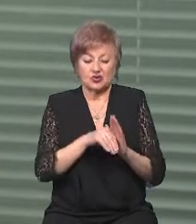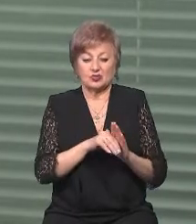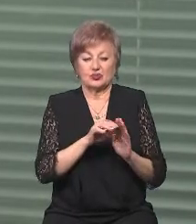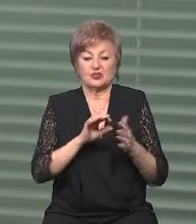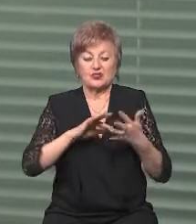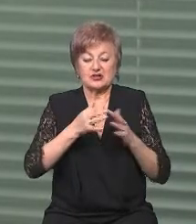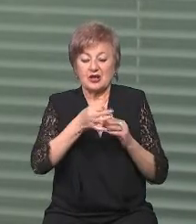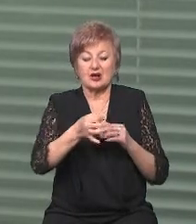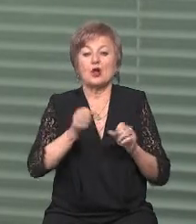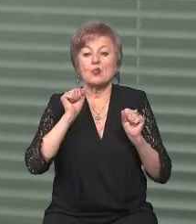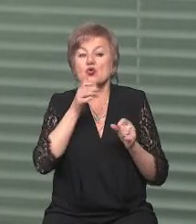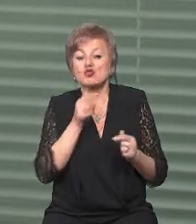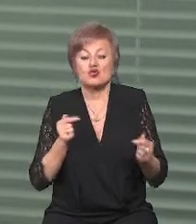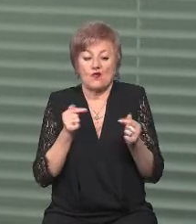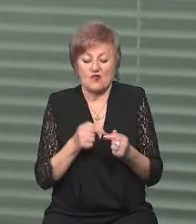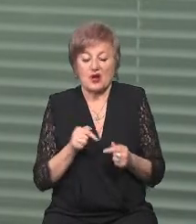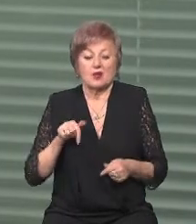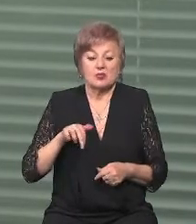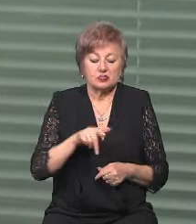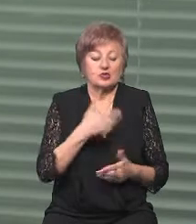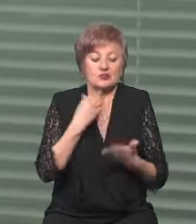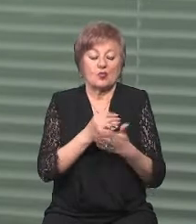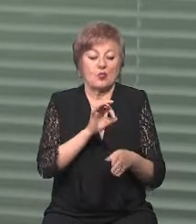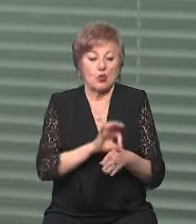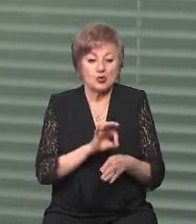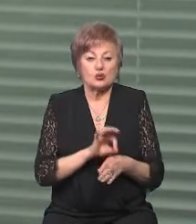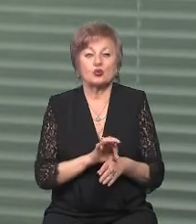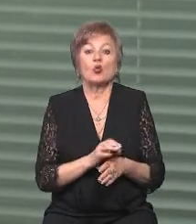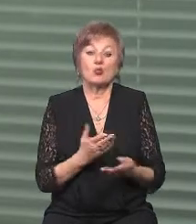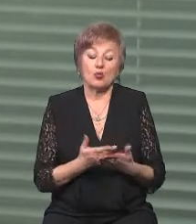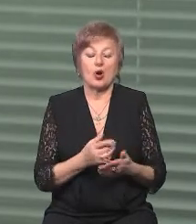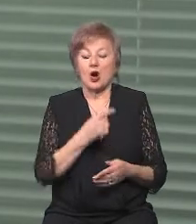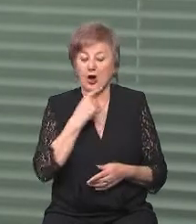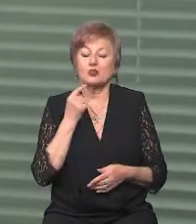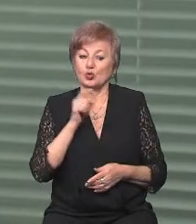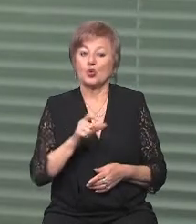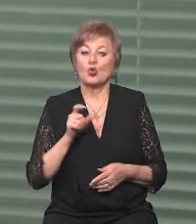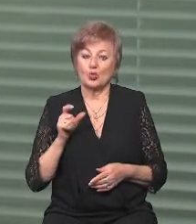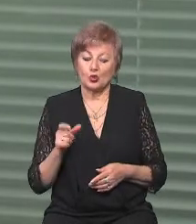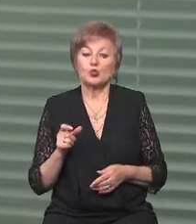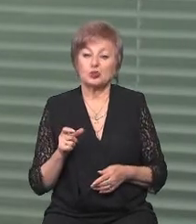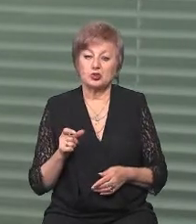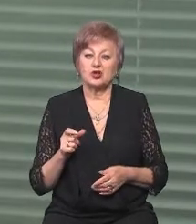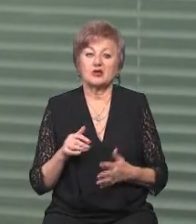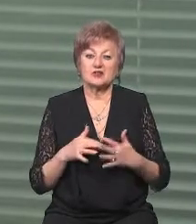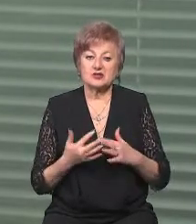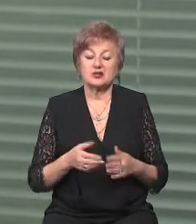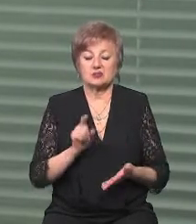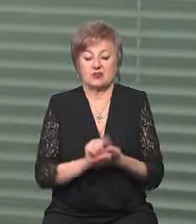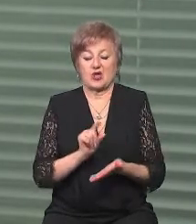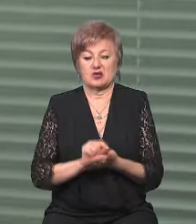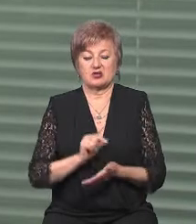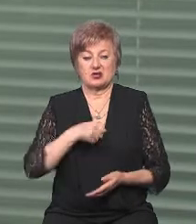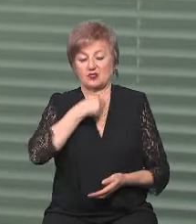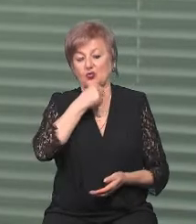можуть вчасно, досить оперативно виходити до своїх пацієнтів, а велика кількість населення в маленьких населених пунктах – це люди пенсійного віку,